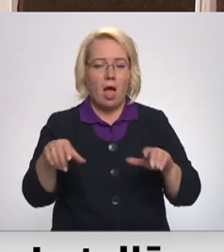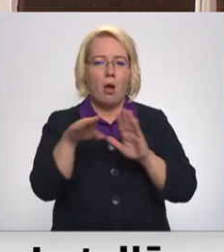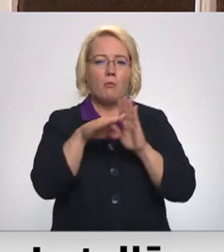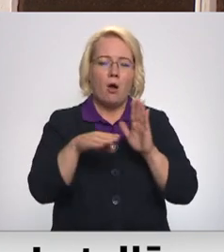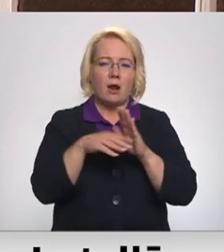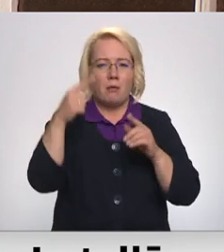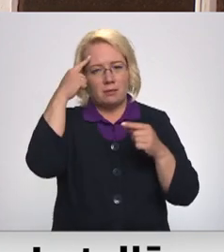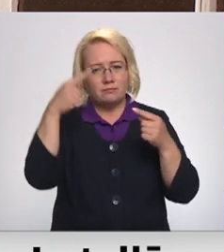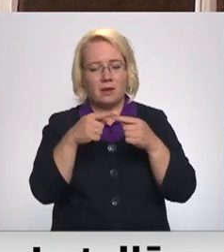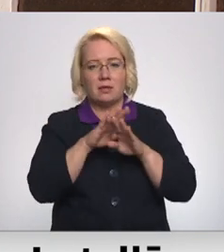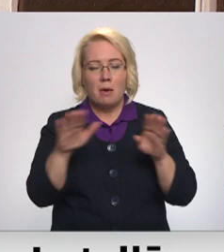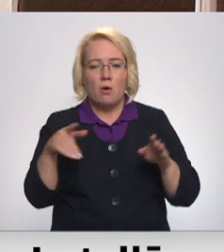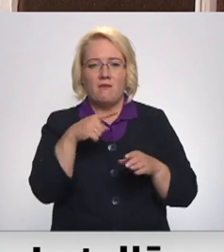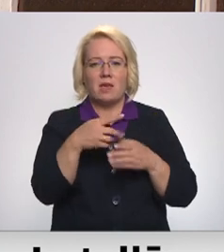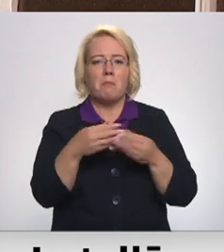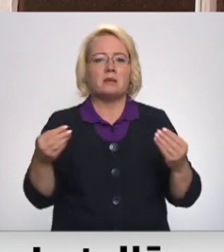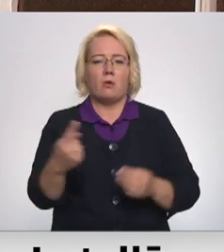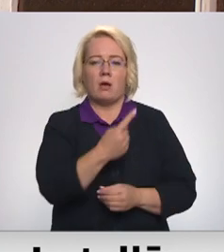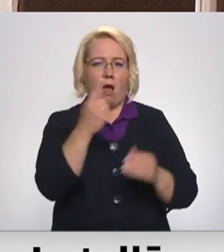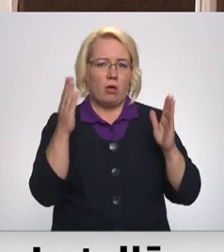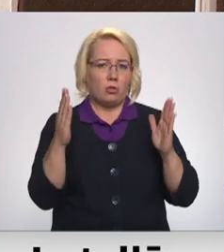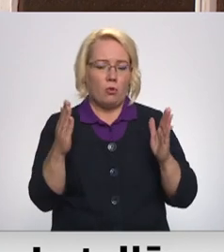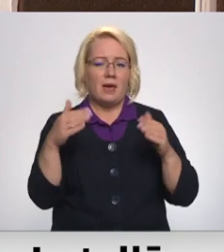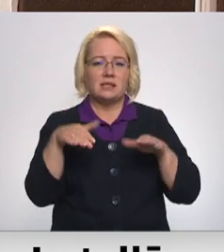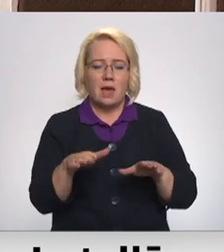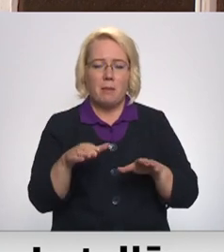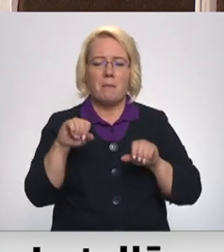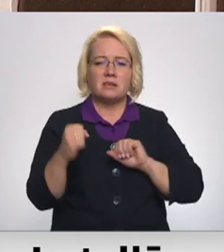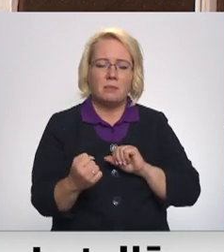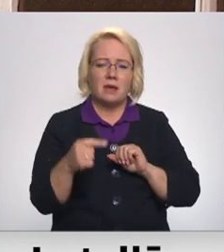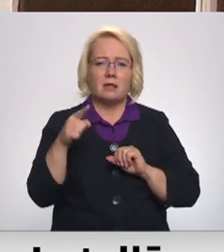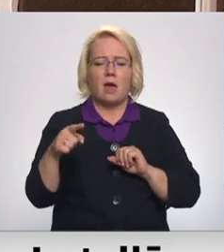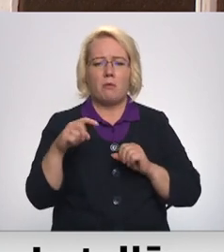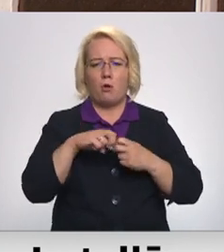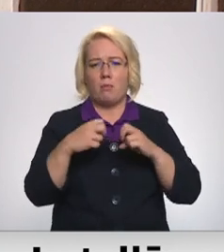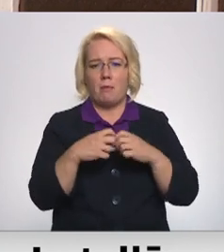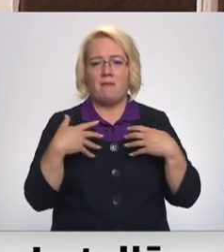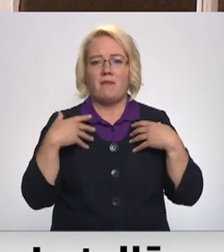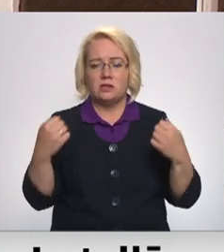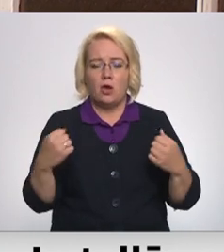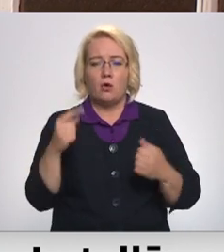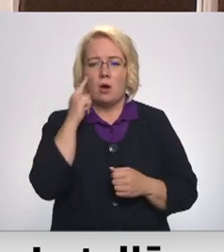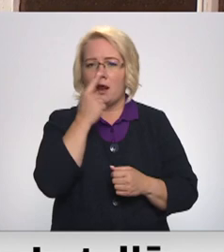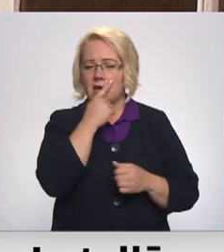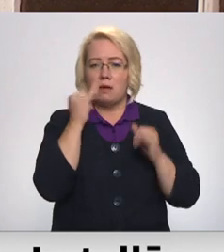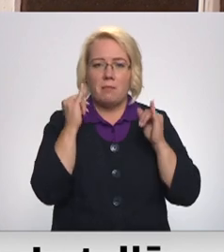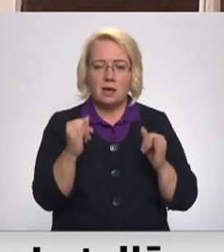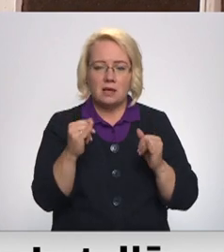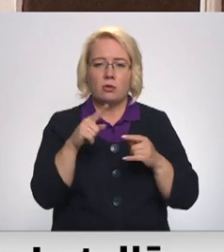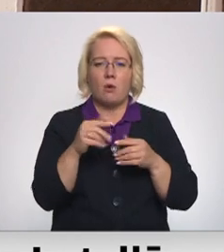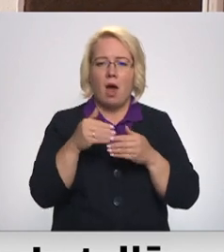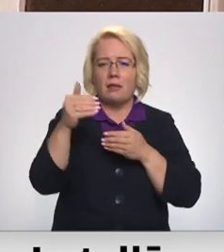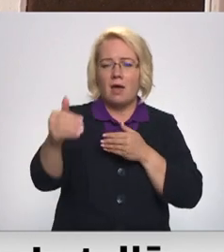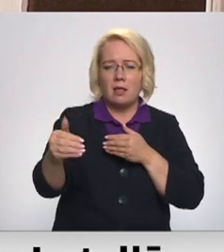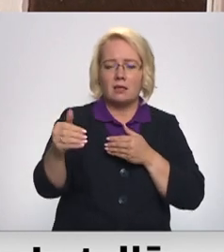dēļ, viņi zaudēs šo gadu. Izlēmām par spīti tam kaitējumam veselībai, jo ir jau pasliktinājusies redze, distancēto mācību